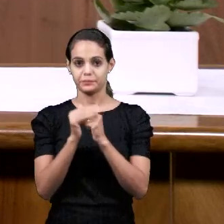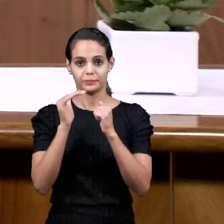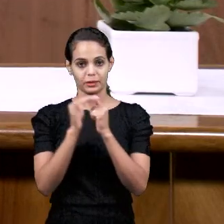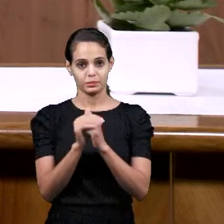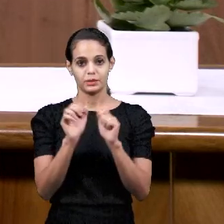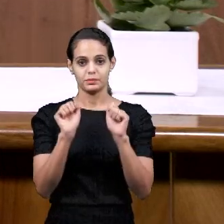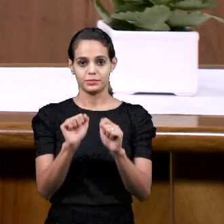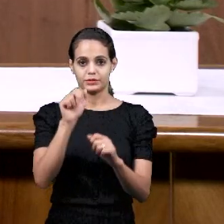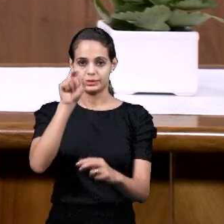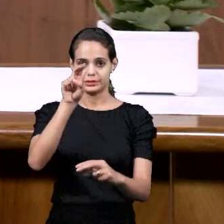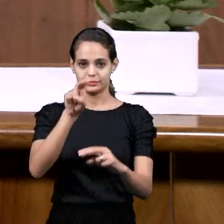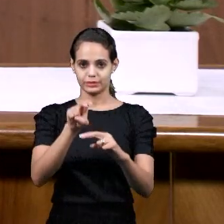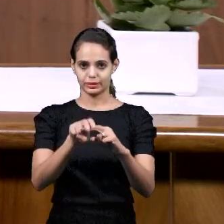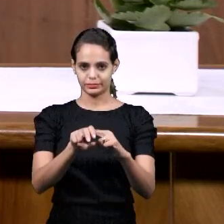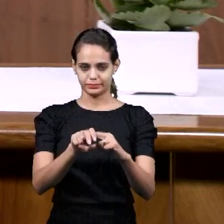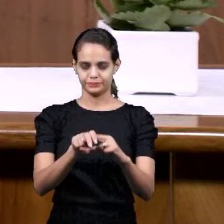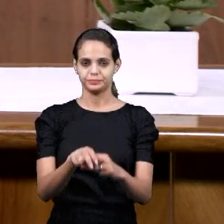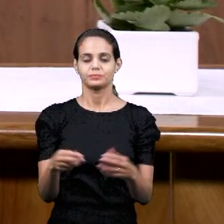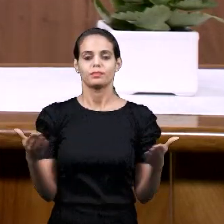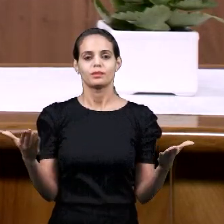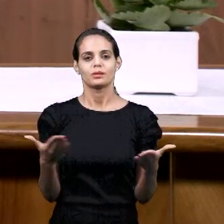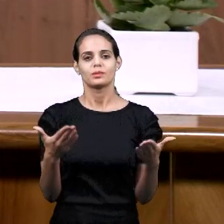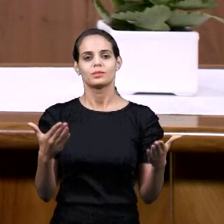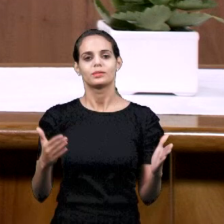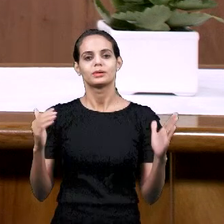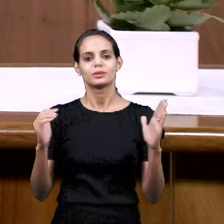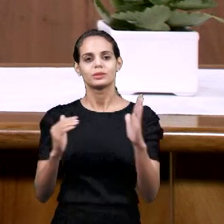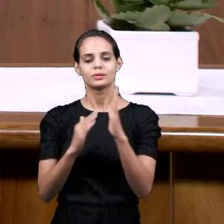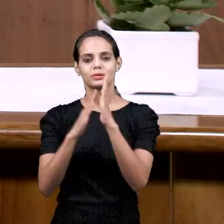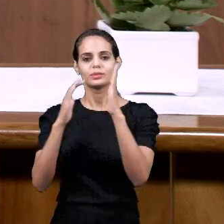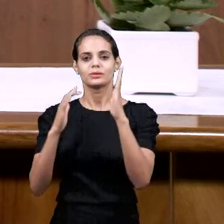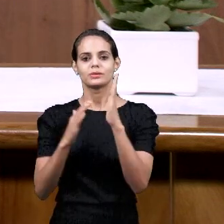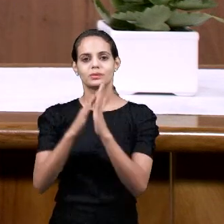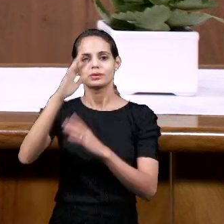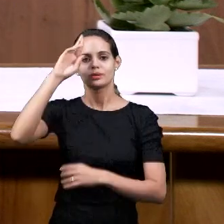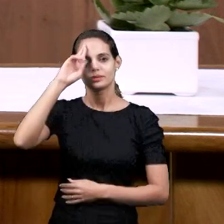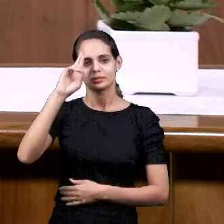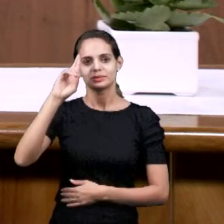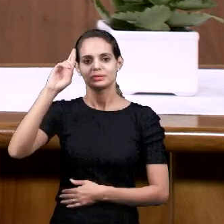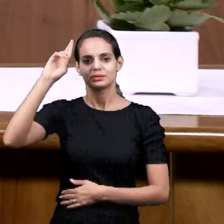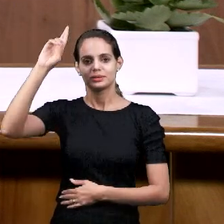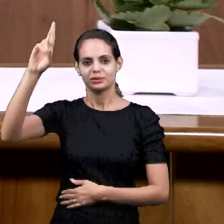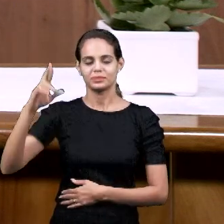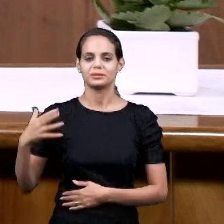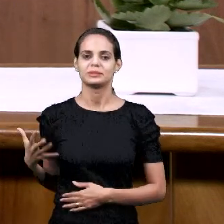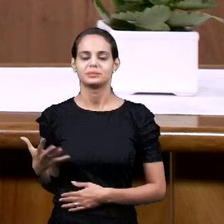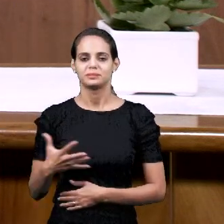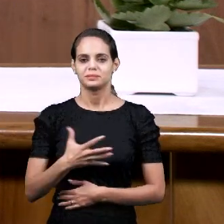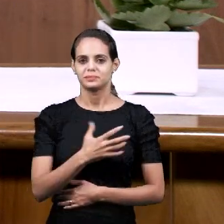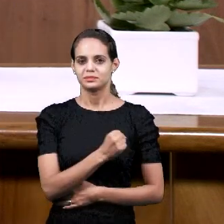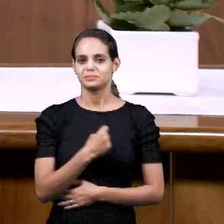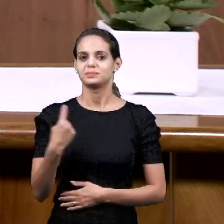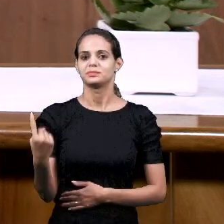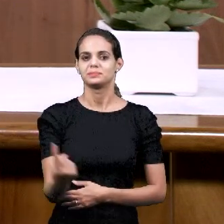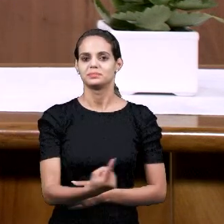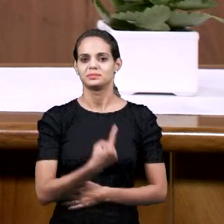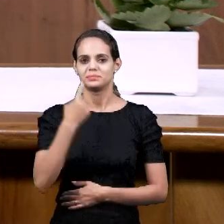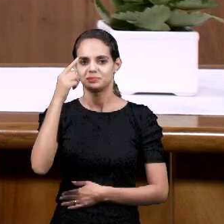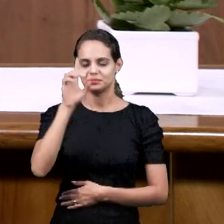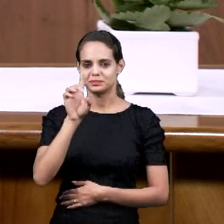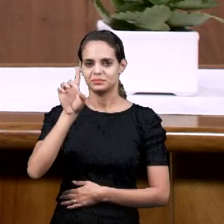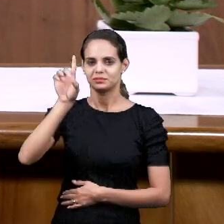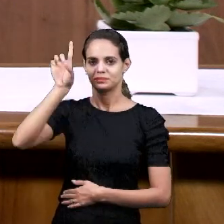s'asseoir. Nous allons louer le Seigneur maintenant. Nous allons chanter un chant de louange et d'adoration au nom de notre Dieu. Les paroles vont